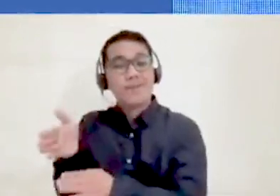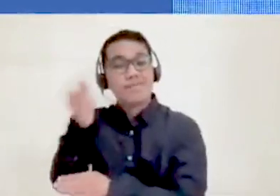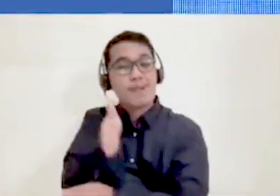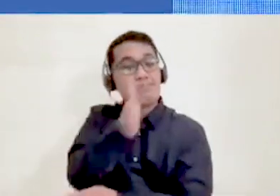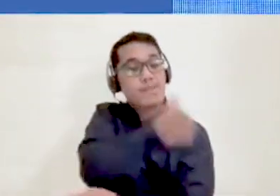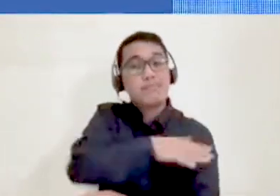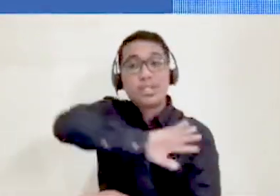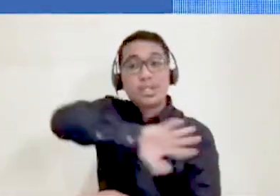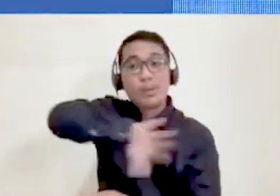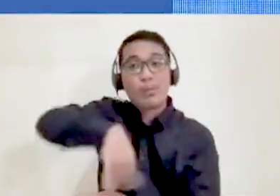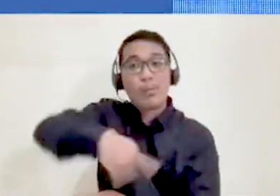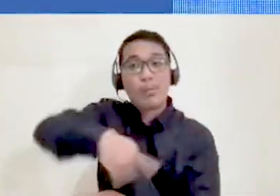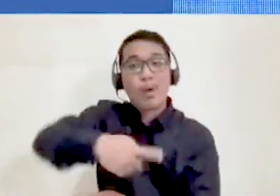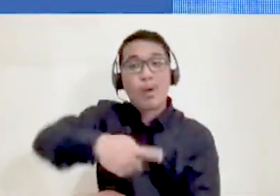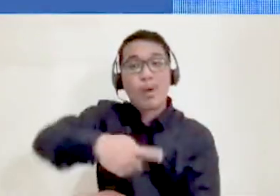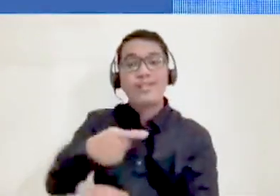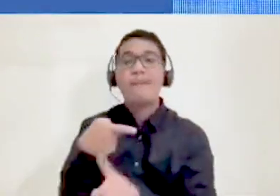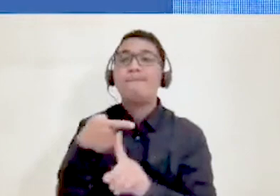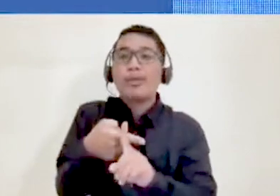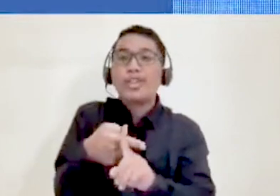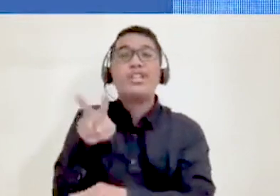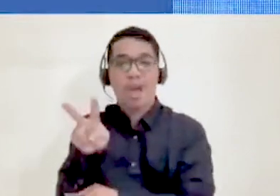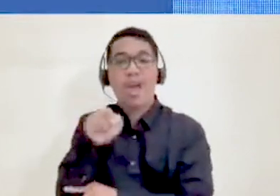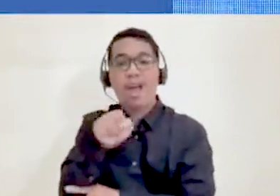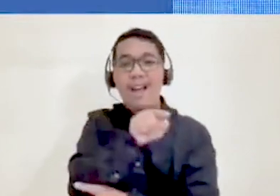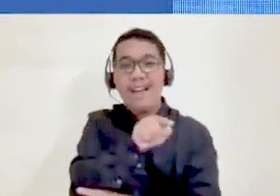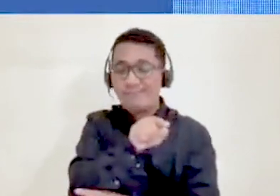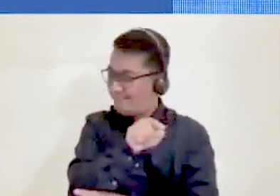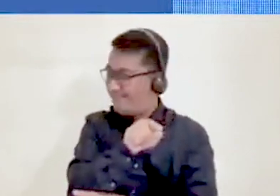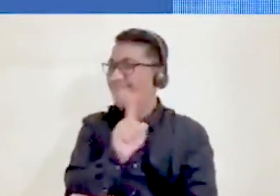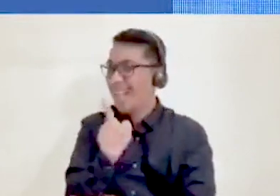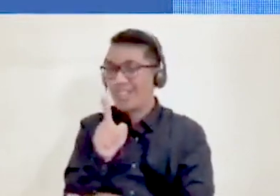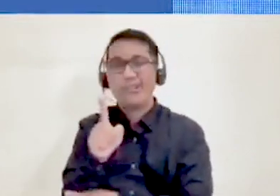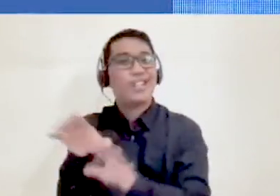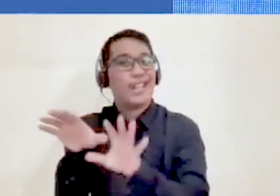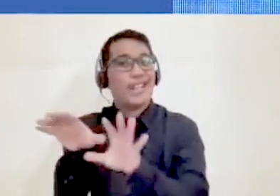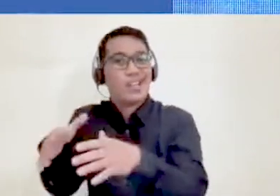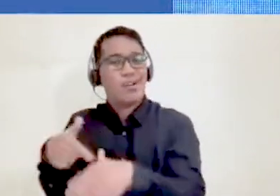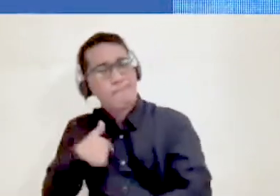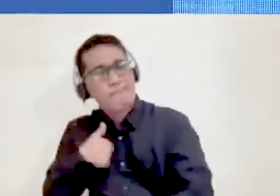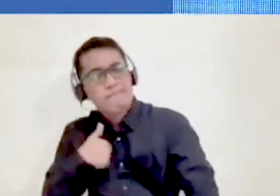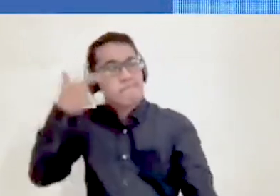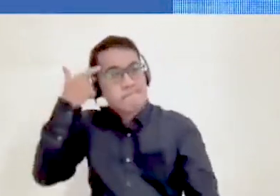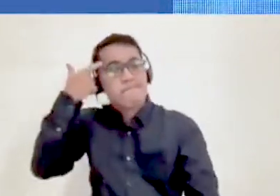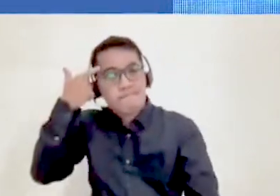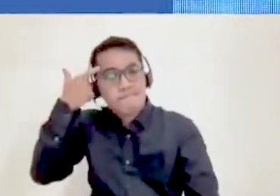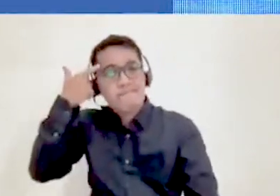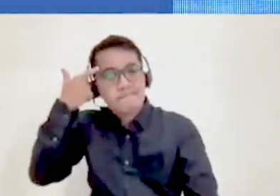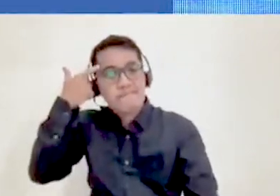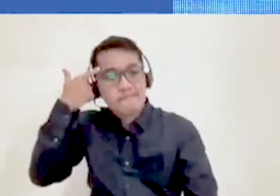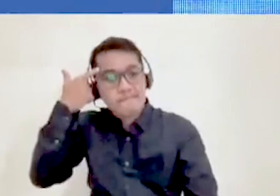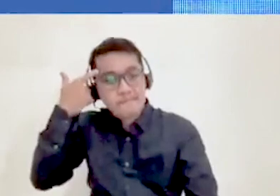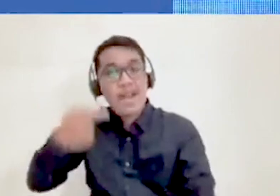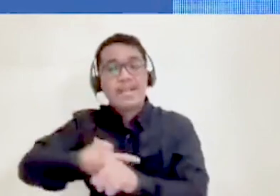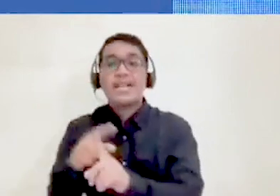positif dua digit ini satu-satunya sektor yang menurut saya dan mereda tak BPS